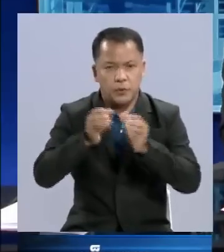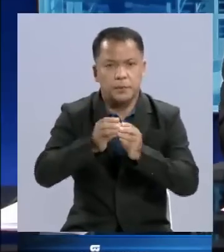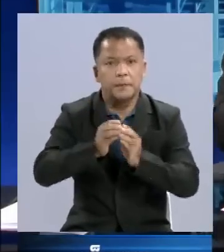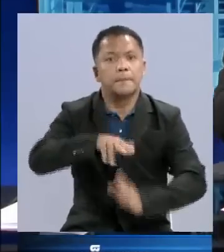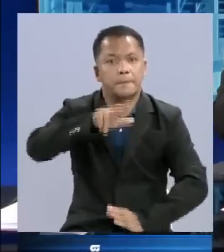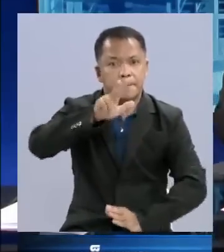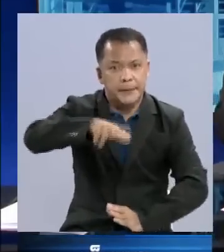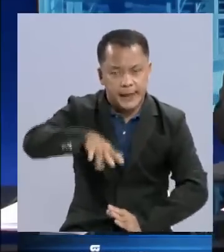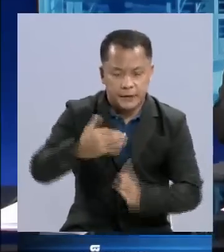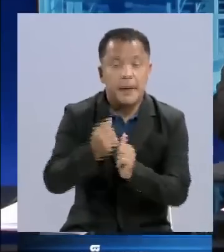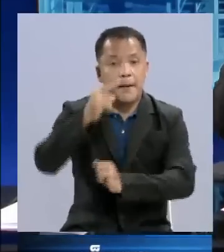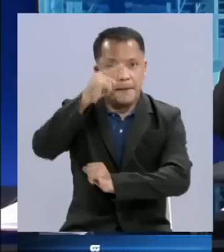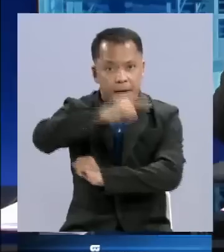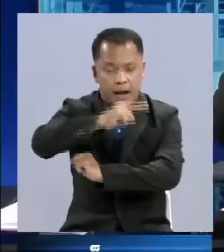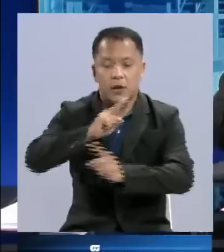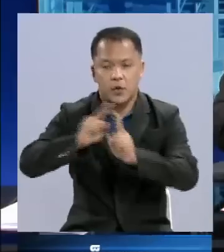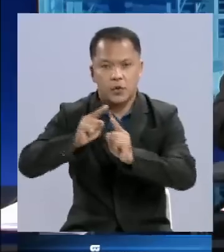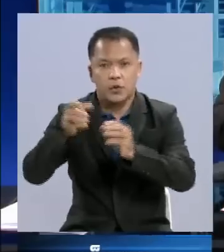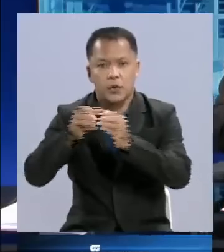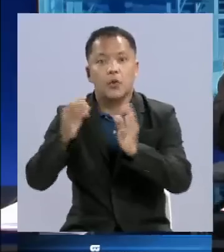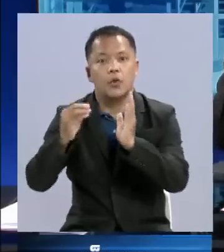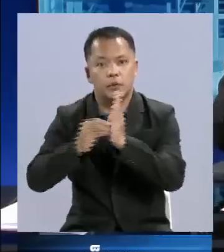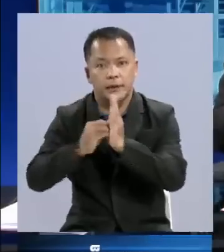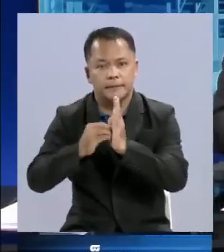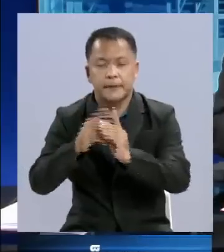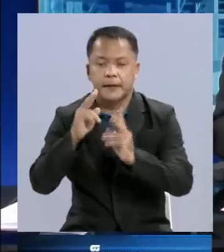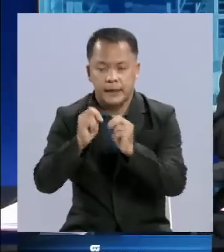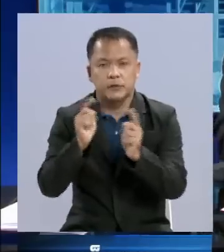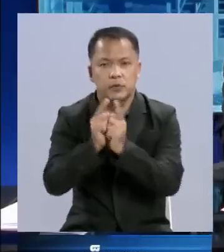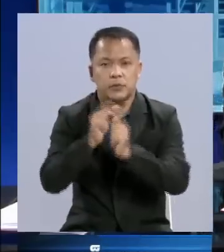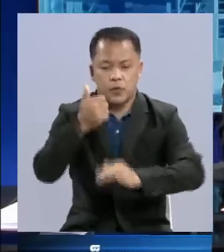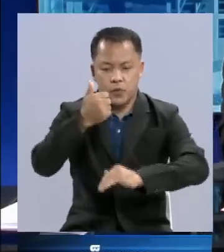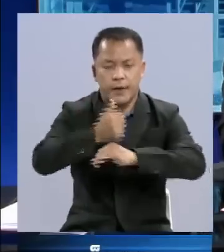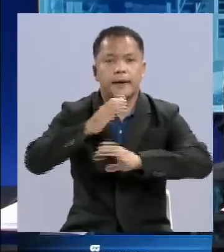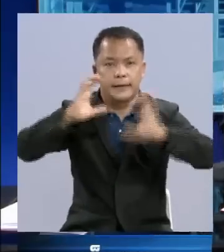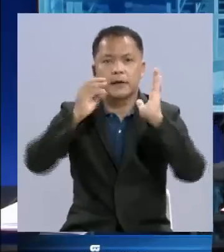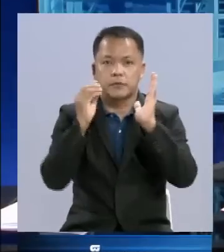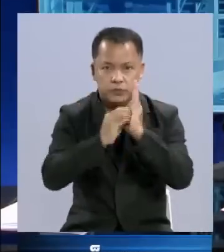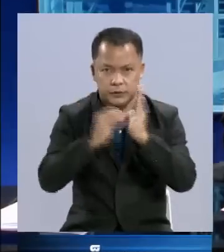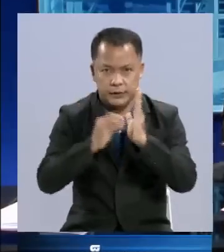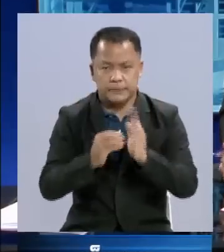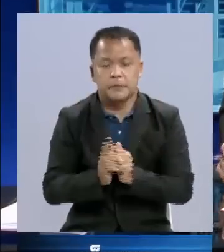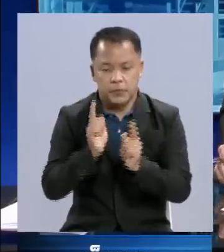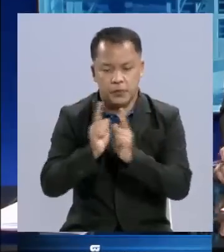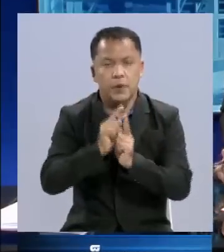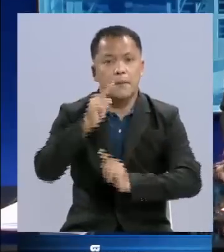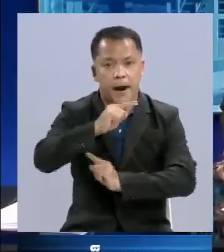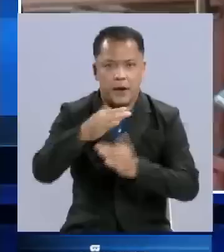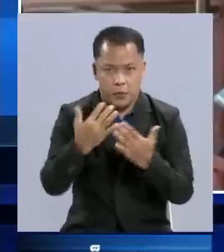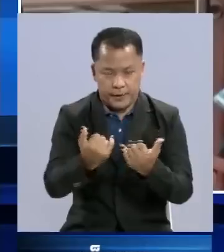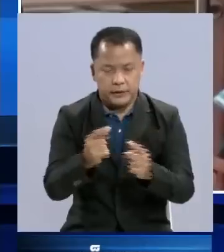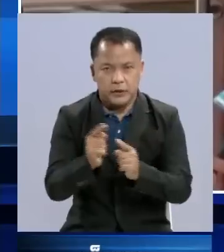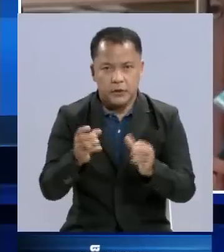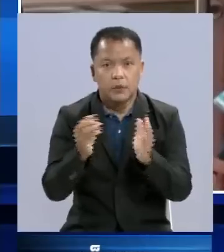ทยแล้วเดี๋ยวช่วงบ่ายจะต้องมาคุยกันที่กทมเพื่อนัดคุยกับคุณชัชชาติสิทธิพันธ์ผู้ว่าราชการกรุงเทพมหานครนะครับ